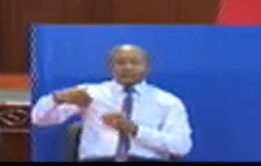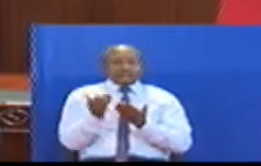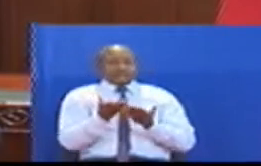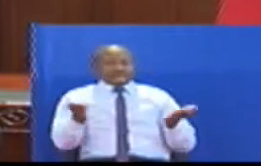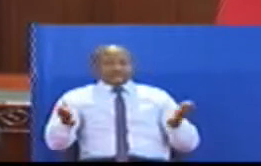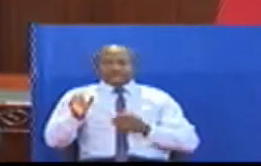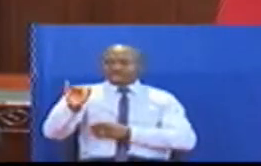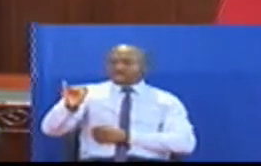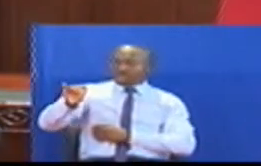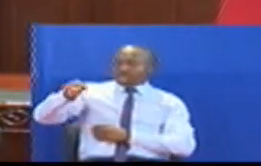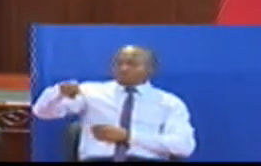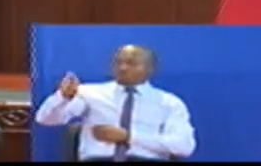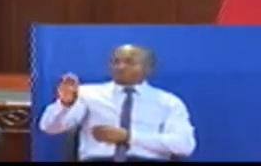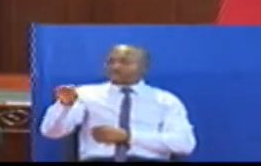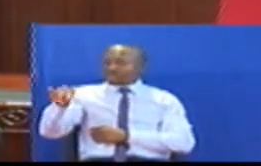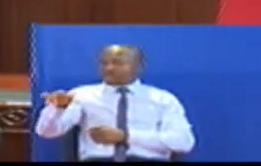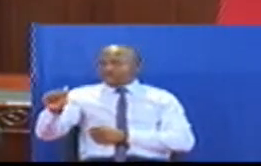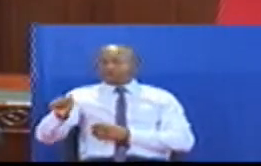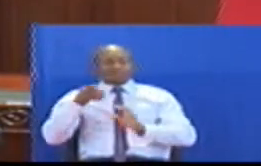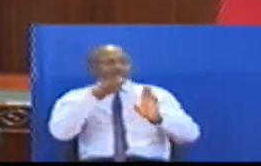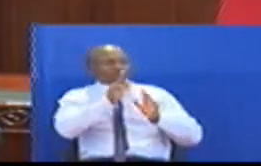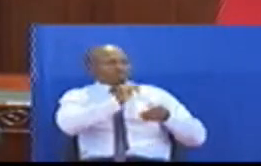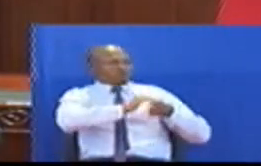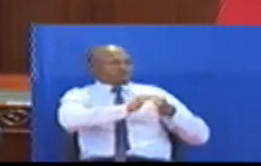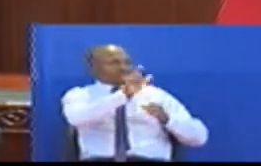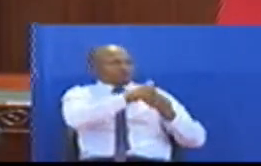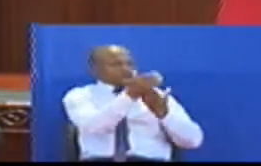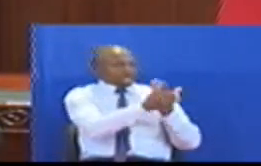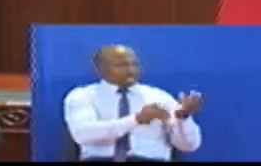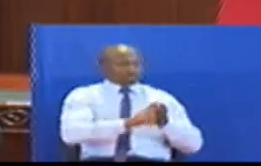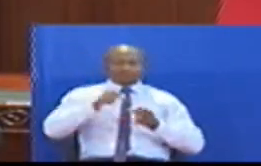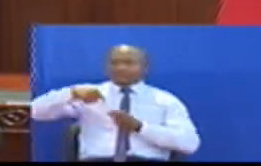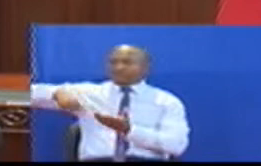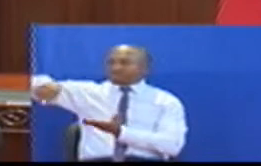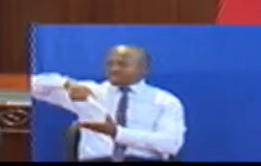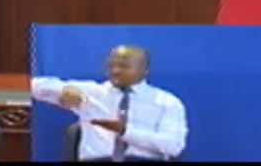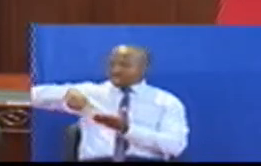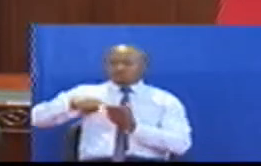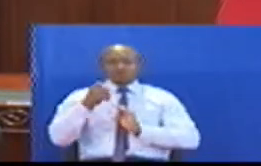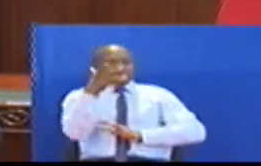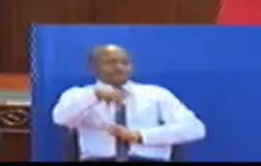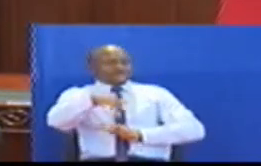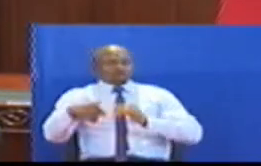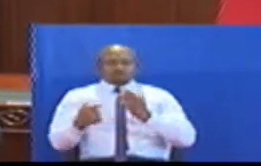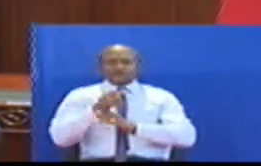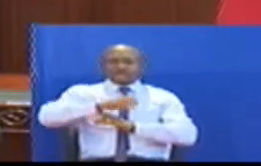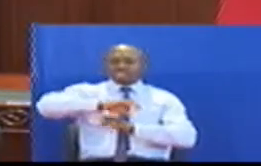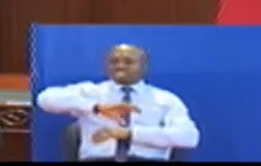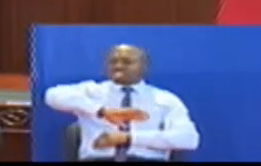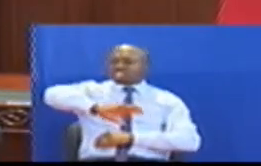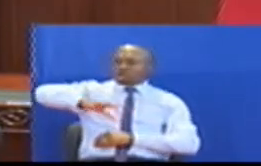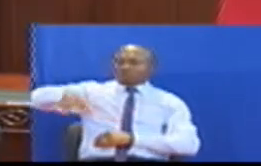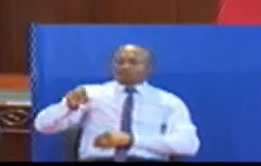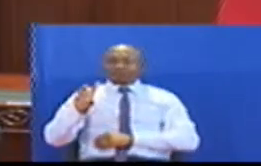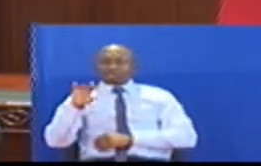Igumila ambalo ni kwa ajili ya matumizi ya wananchi. Ingawa huku mjini tutakuwa na maji kutoka ziwa Victoria ambapo sasa imefika Tabora mjini.